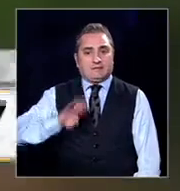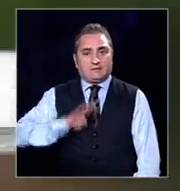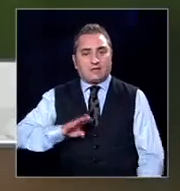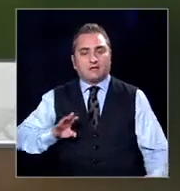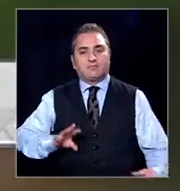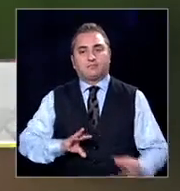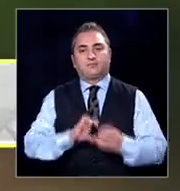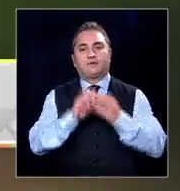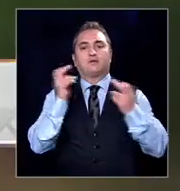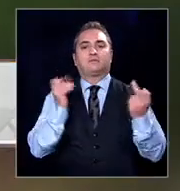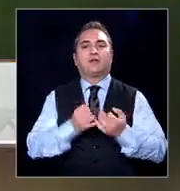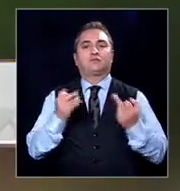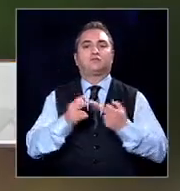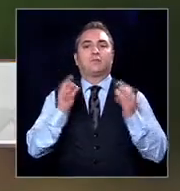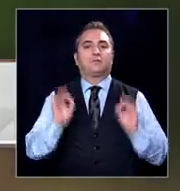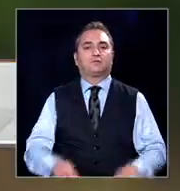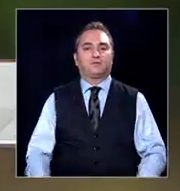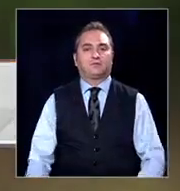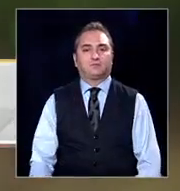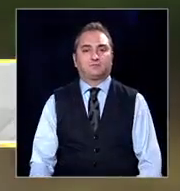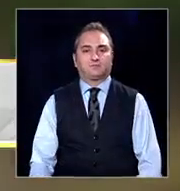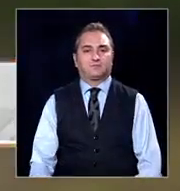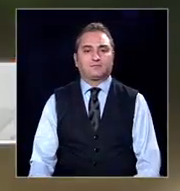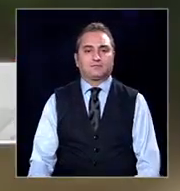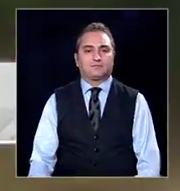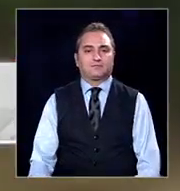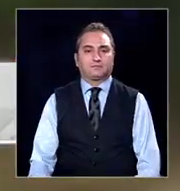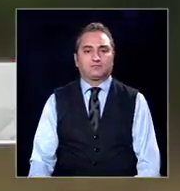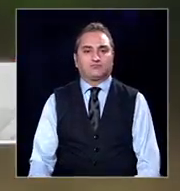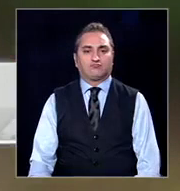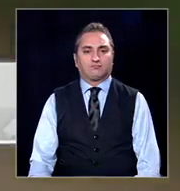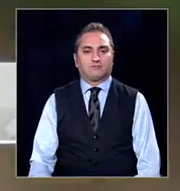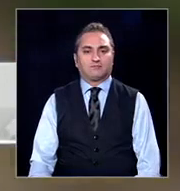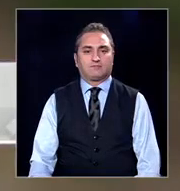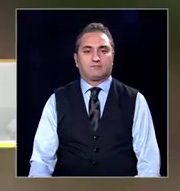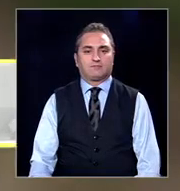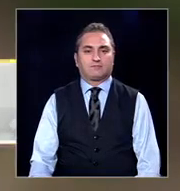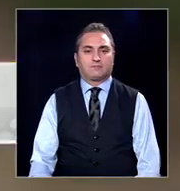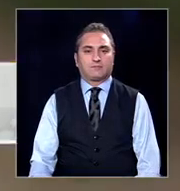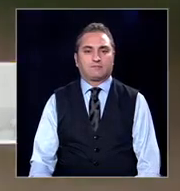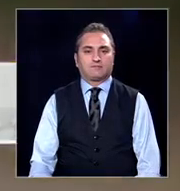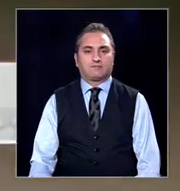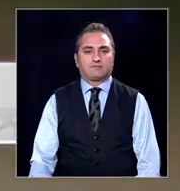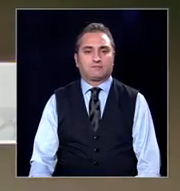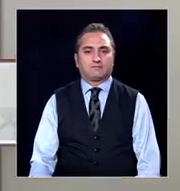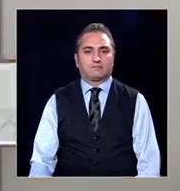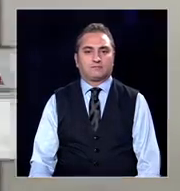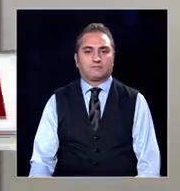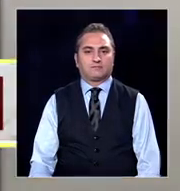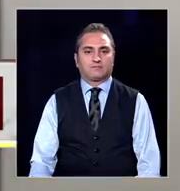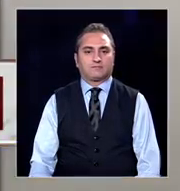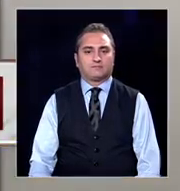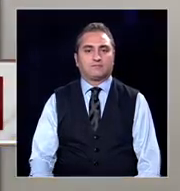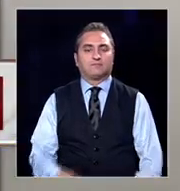büyüdü. Bana bak, sesini kesme, içeri gir. Ben kesmiyorum. Sen içeri git. Ben veririm, gitmeyeceğim Naciye yenge. Sen içeri git.